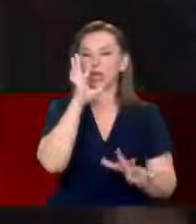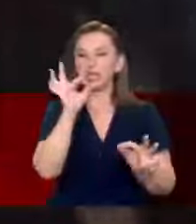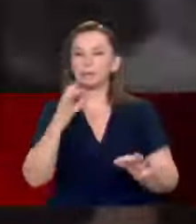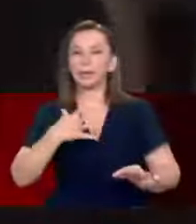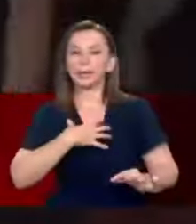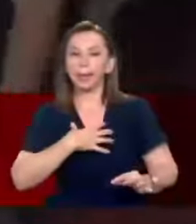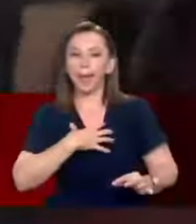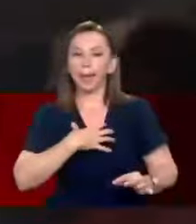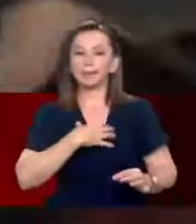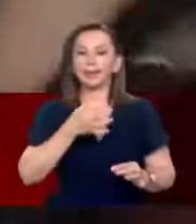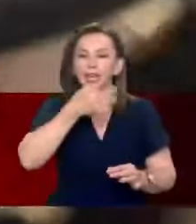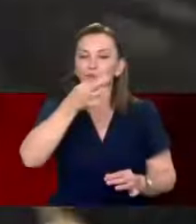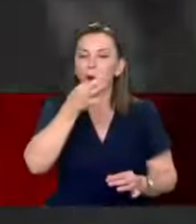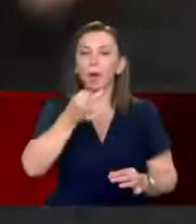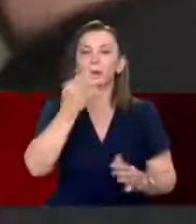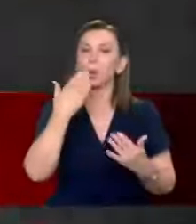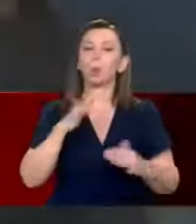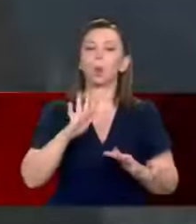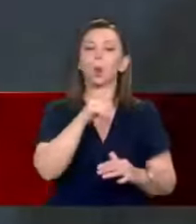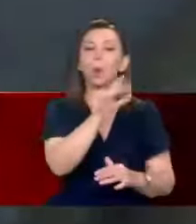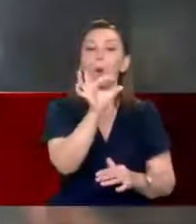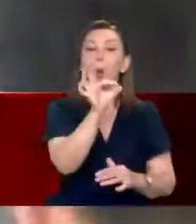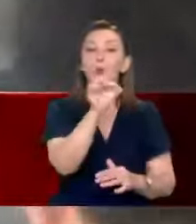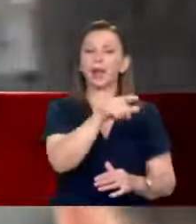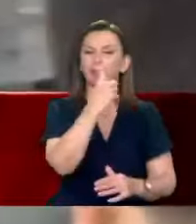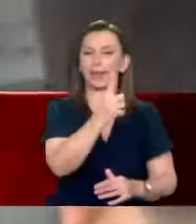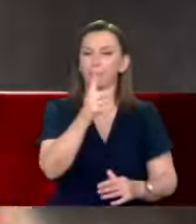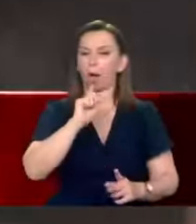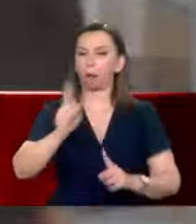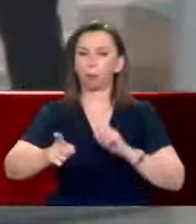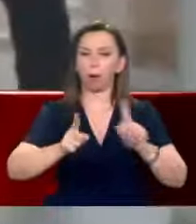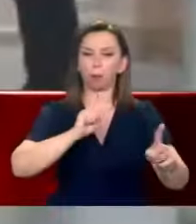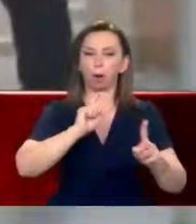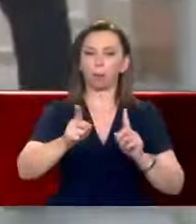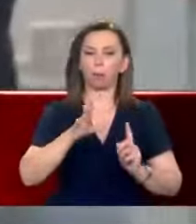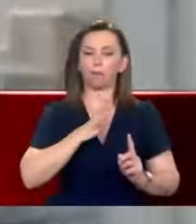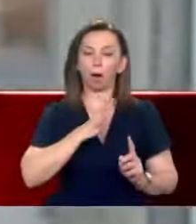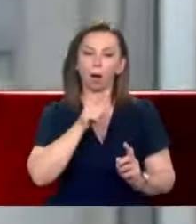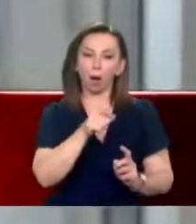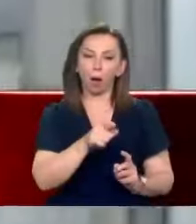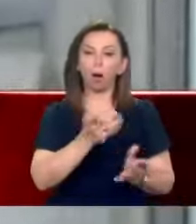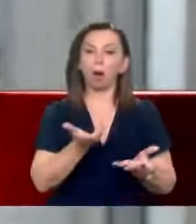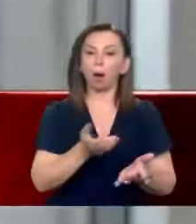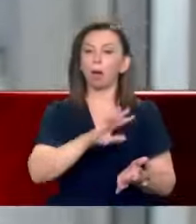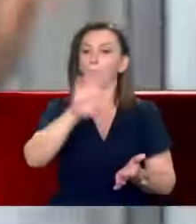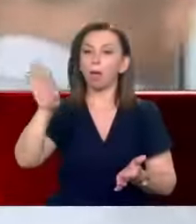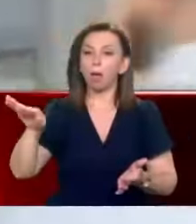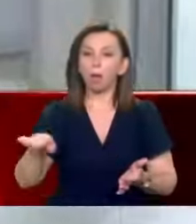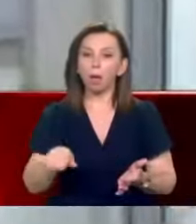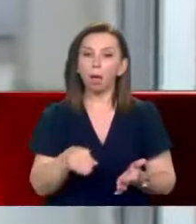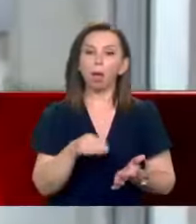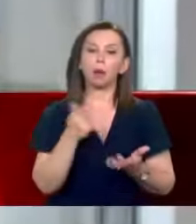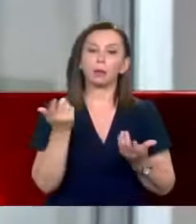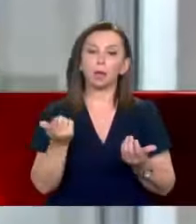kendi hür iradesiyle ifade vermedi. Oktar tek tek notlar ve talimatlar gönderdi. Cinsel suçlarda da herkes disiplinli bir şekilde